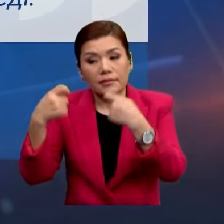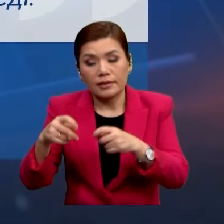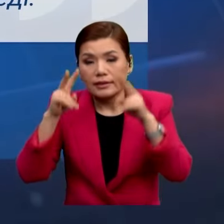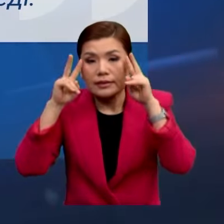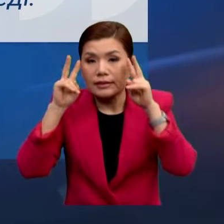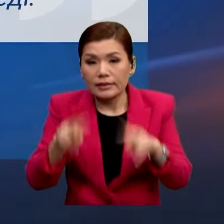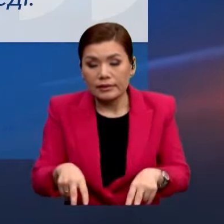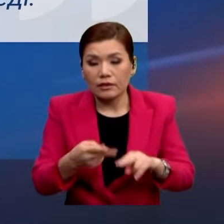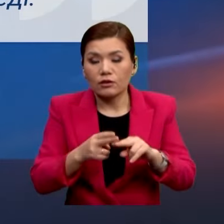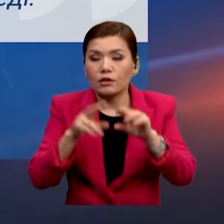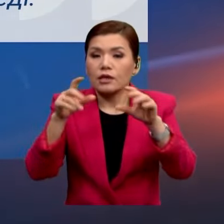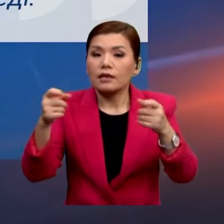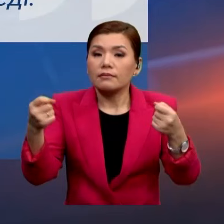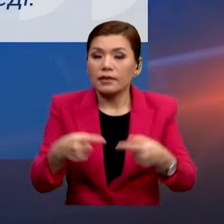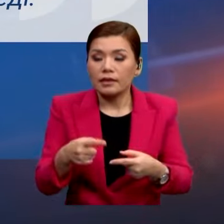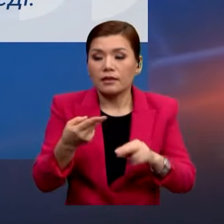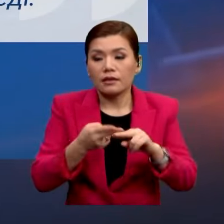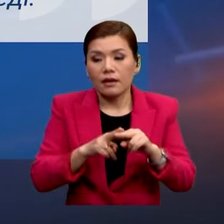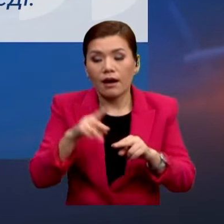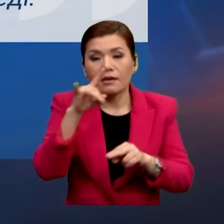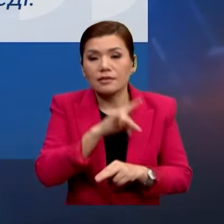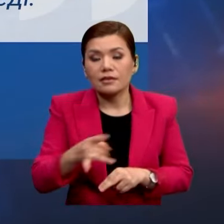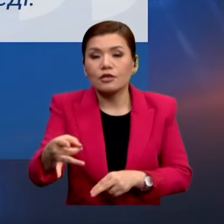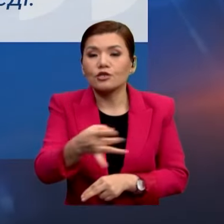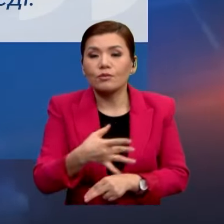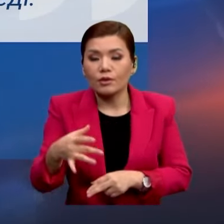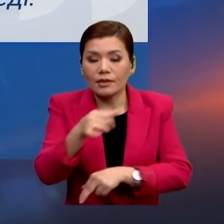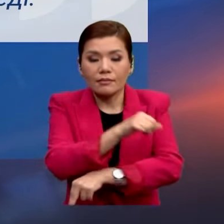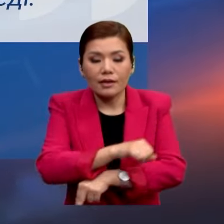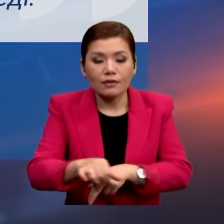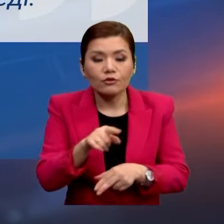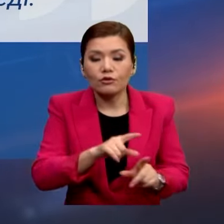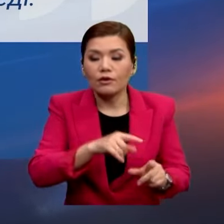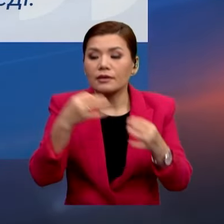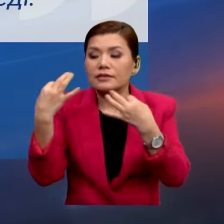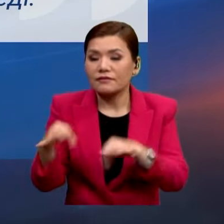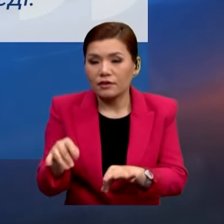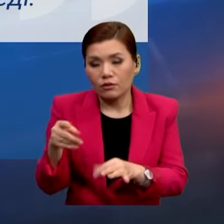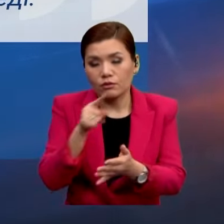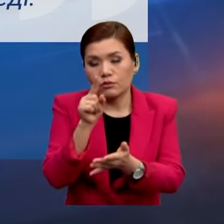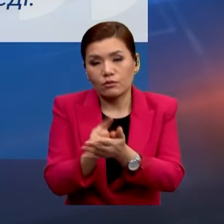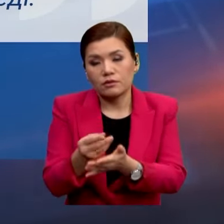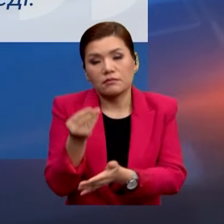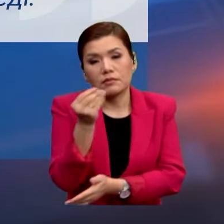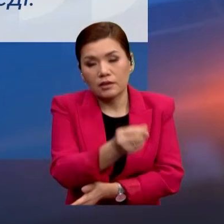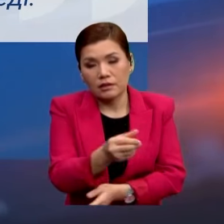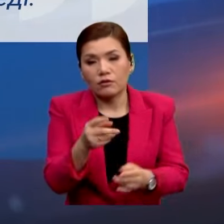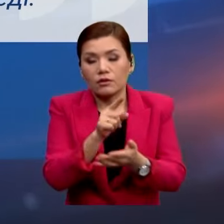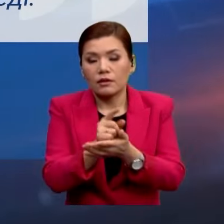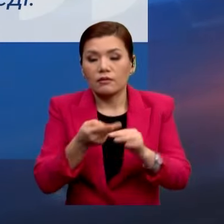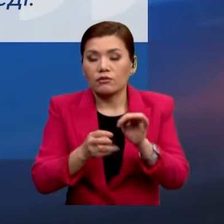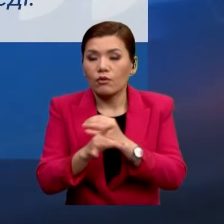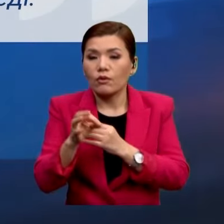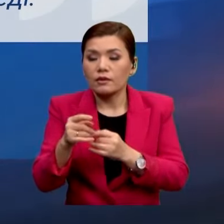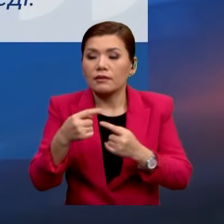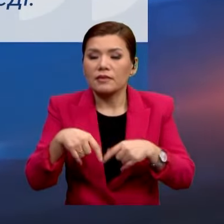жоқ. Заңға сәйкес бұл төлемді автокөлікті Қазақстан Республикасының шекарасынан кім өткізді, сол төлеуге міндетті. Компания бірнеше рет